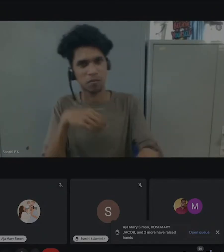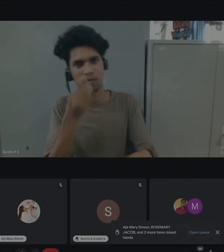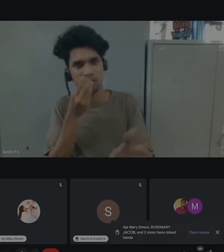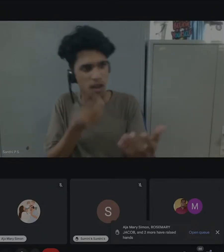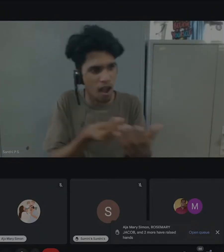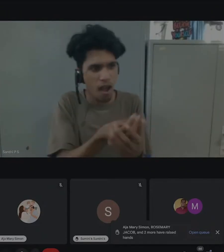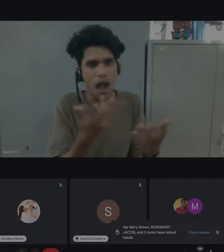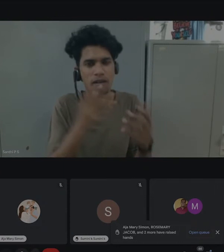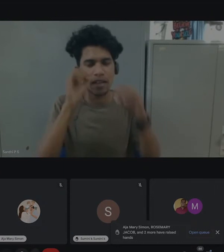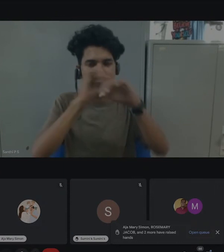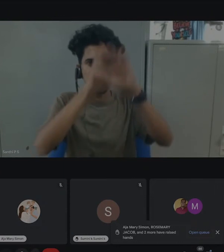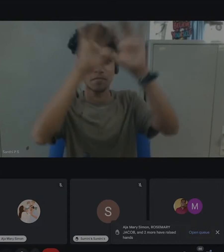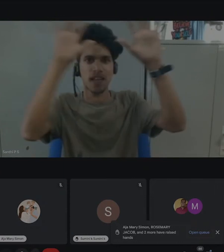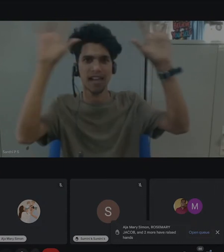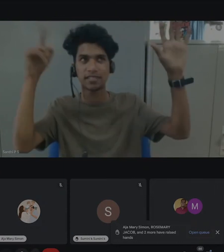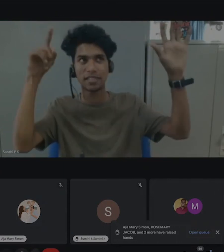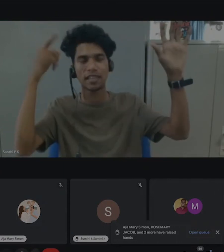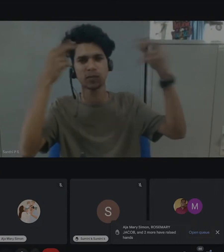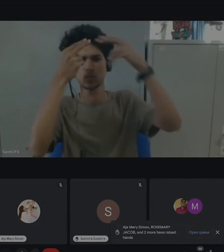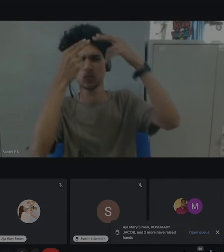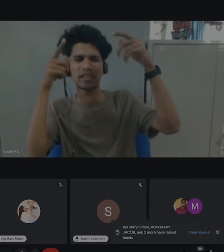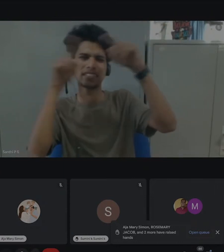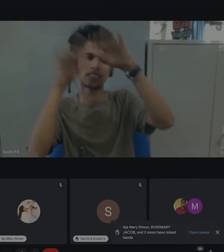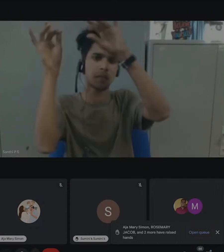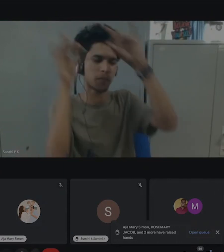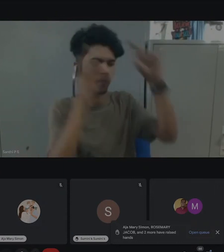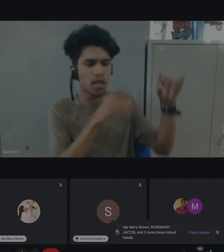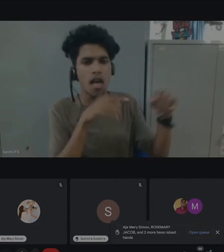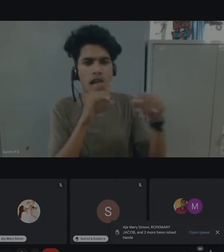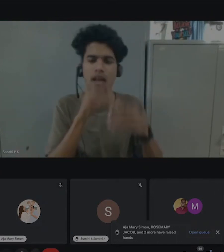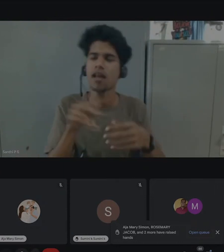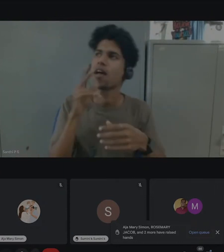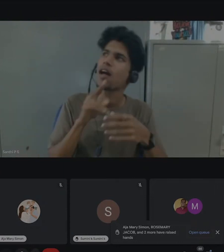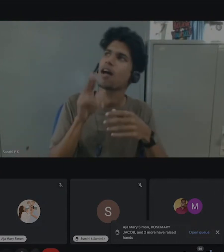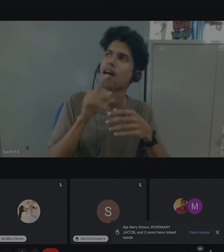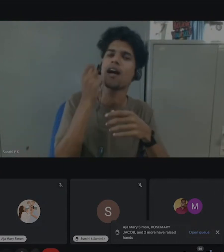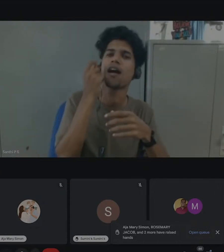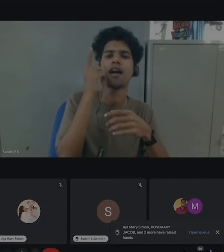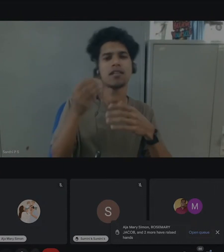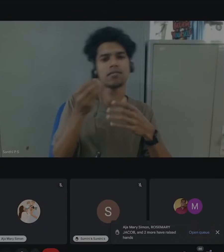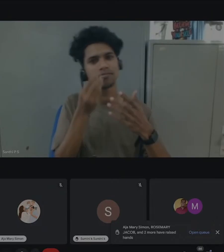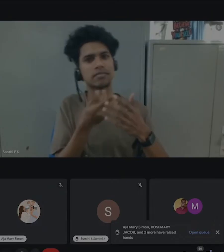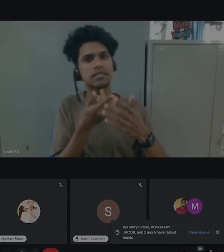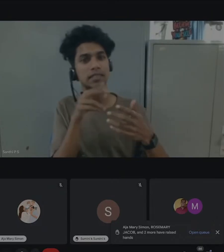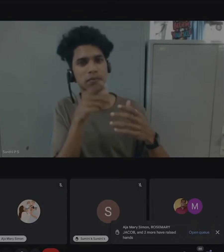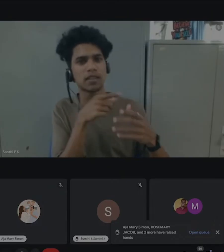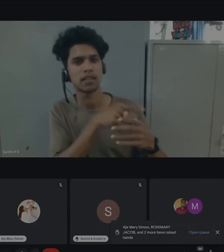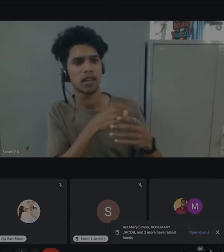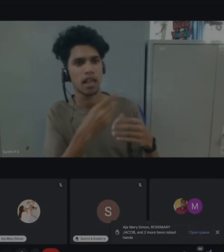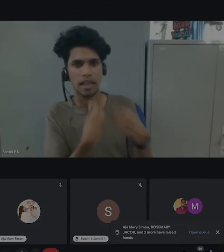നമുക്ക് ഇമാജിനറി സ്റ്റോറീസ് എല്ലാം പറഞ്ഞ് കുഞ്ഞുമായിട്ട് കളിക്കാം. അങ്ങനെയുള്ള കളികളിലൂടെ എല്ലാം കുഞ്ഞുങ്ങളുടെ